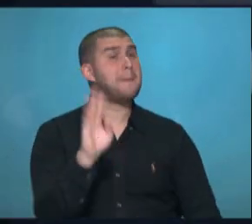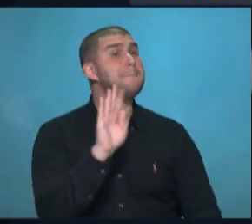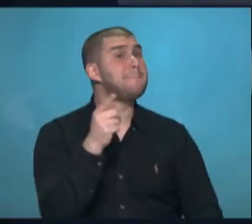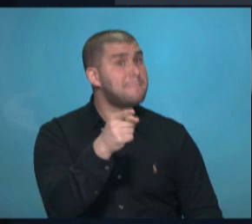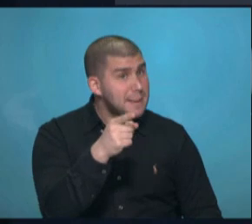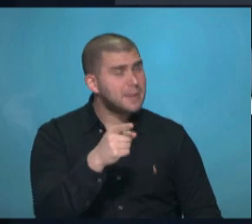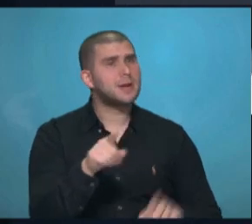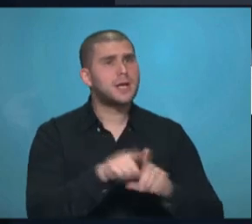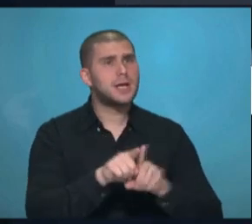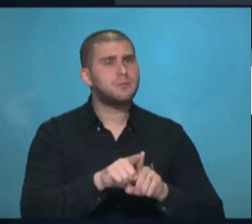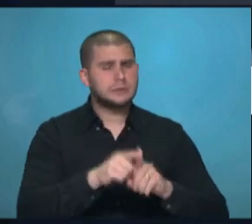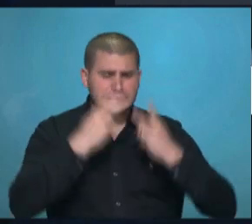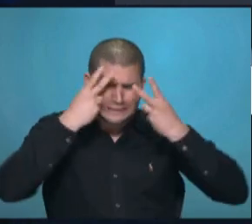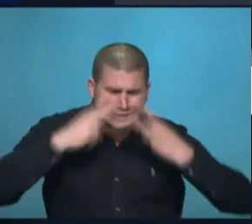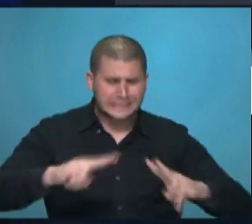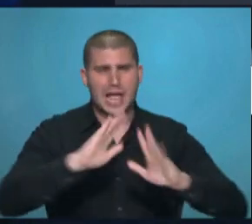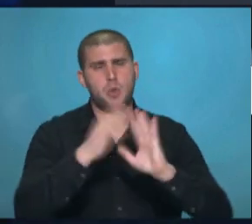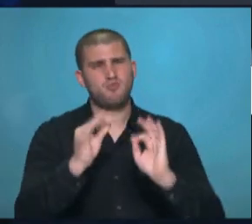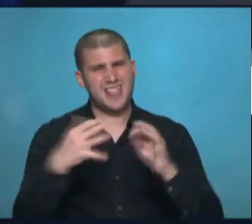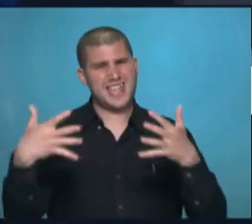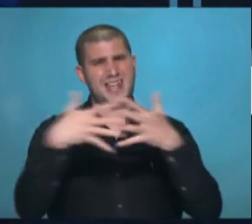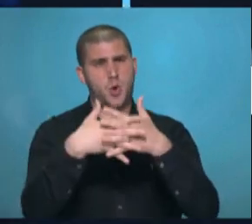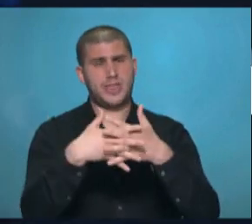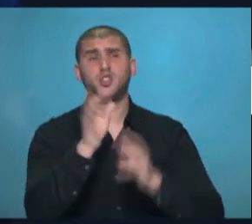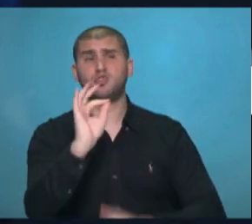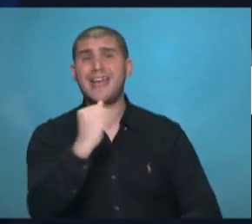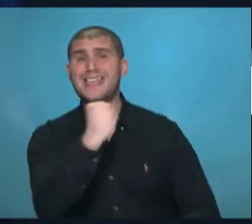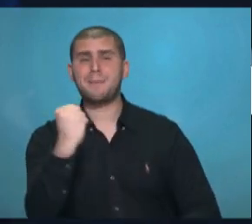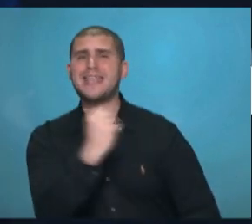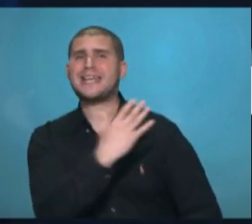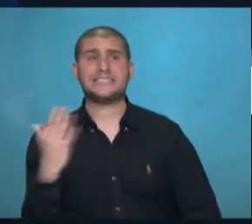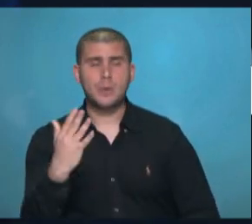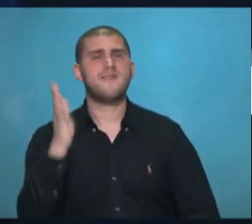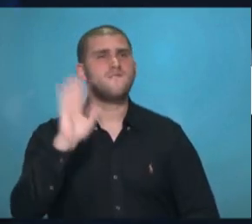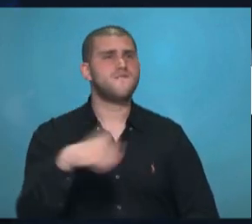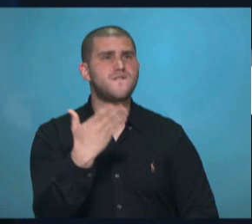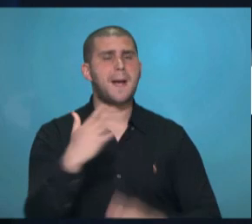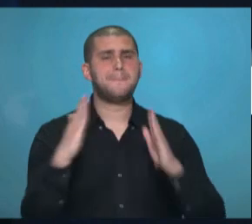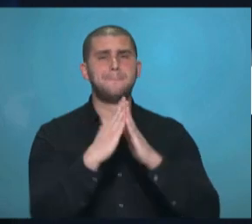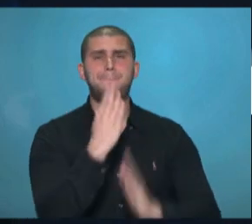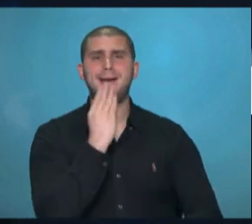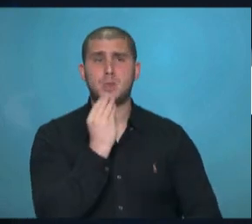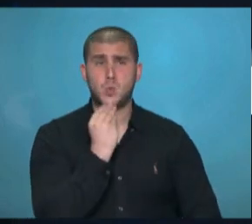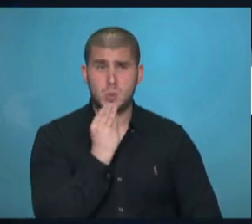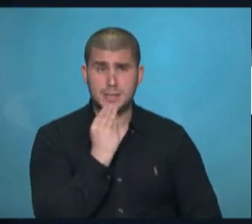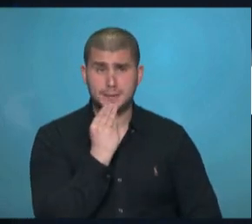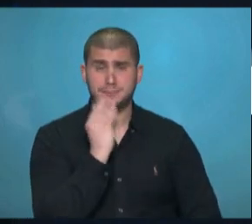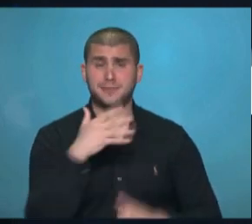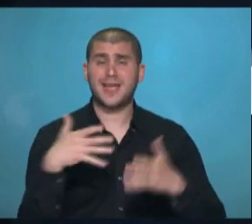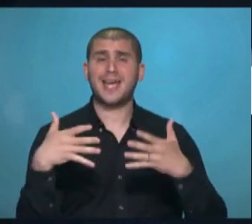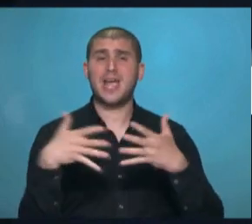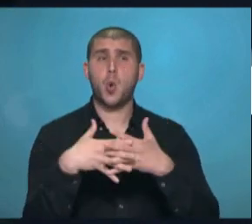לפחות יוצא מגדרו כדי להביא לאיחוד הזה היום בין הימין הקיצוני לבין הבית היהודי והאיחוד